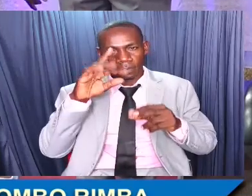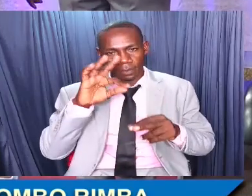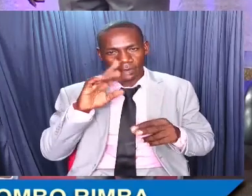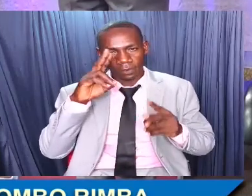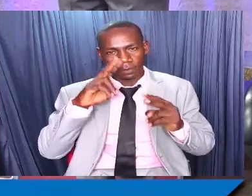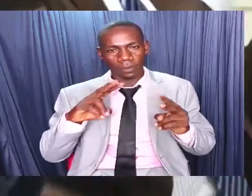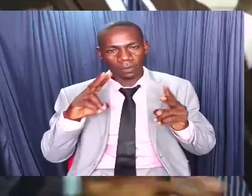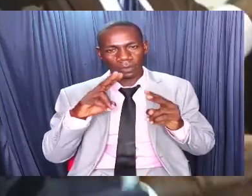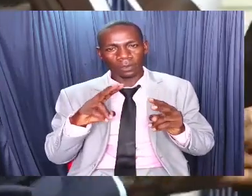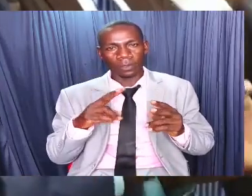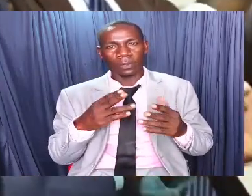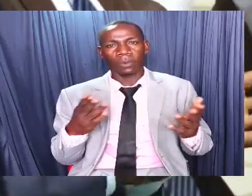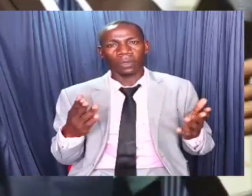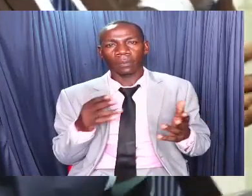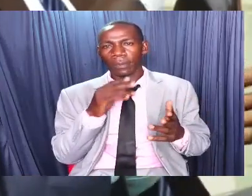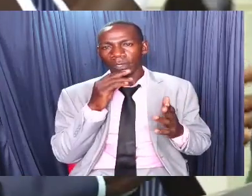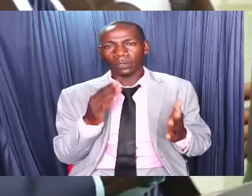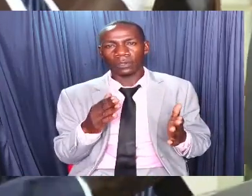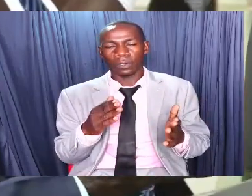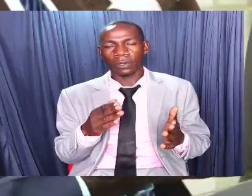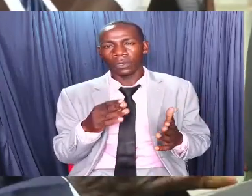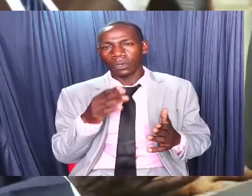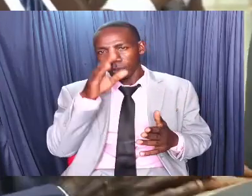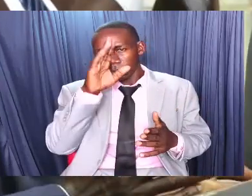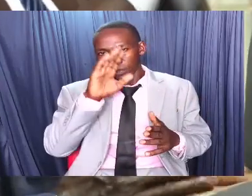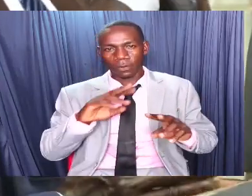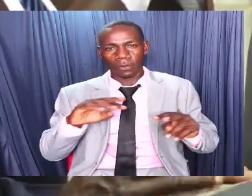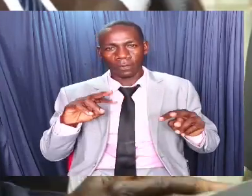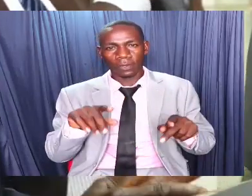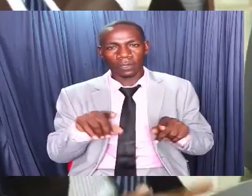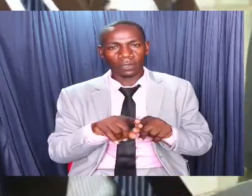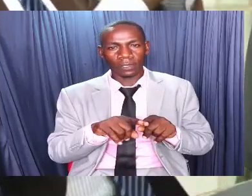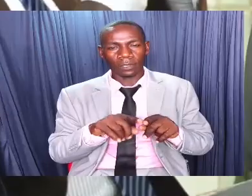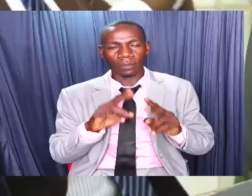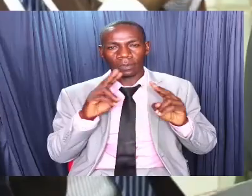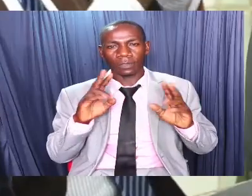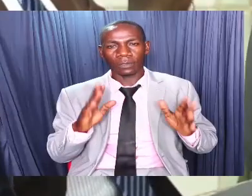peace. Yuko wapi mtu kama huyo? Where is such a person? Mungu anamtafuta, yuko wapi mtu kama huyo? God is seeking for such a person.